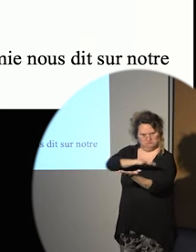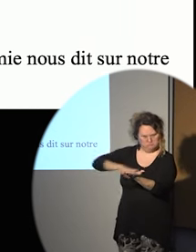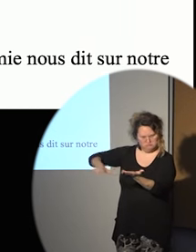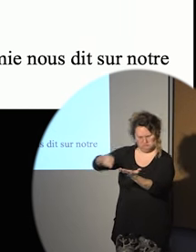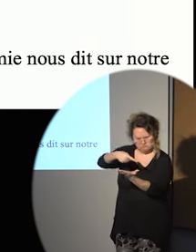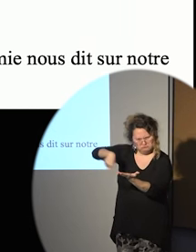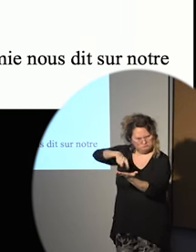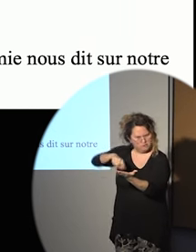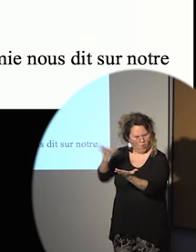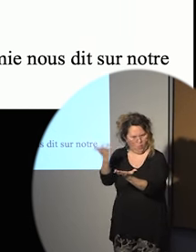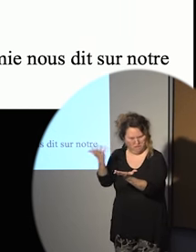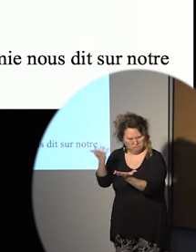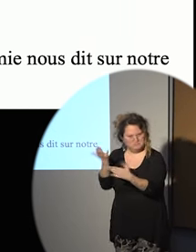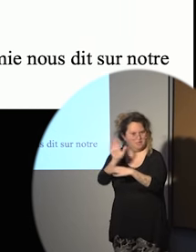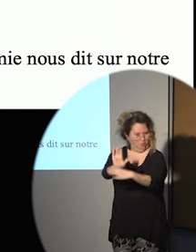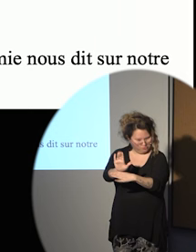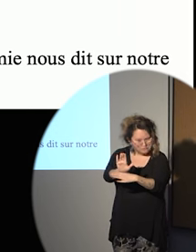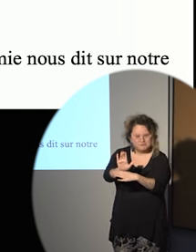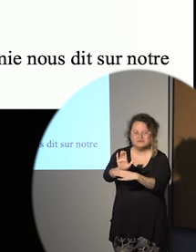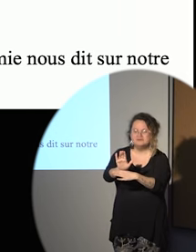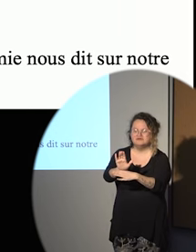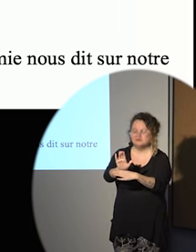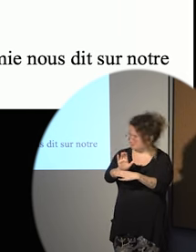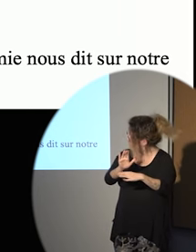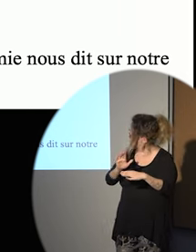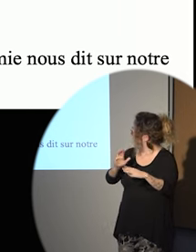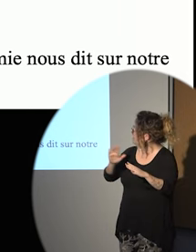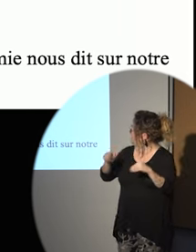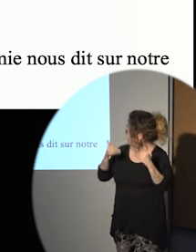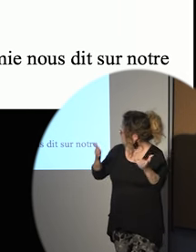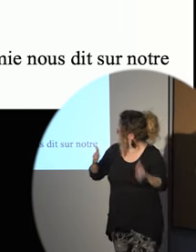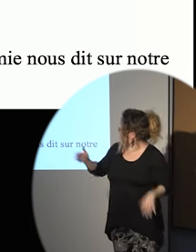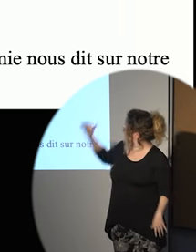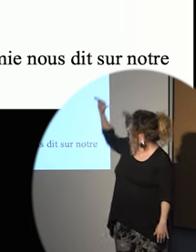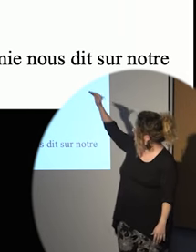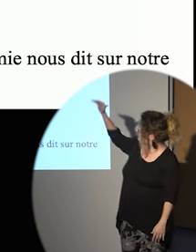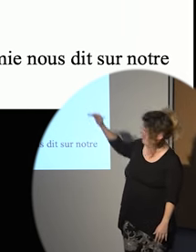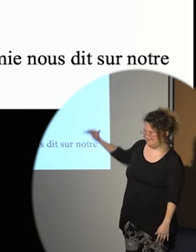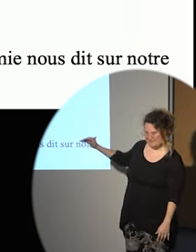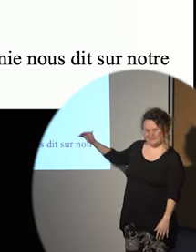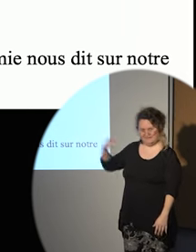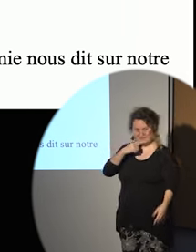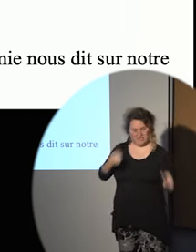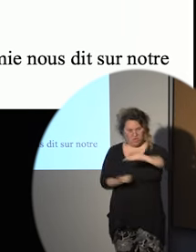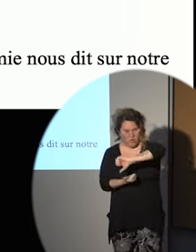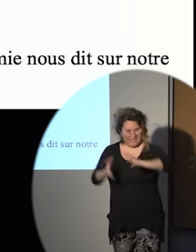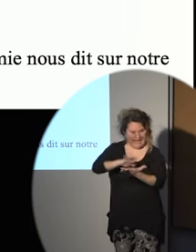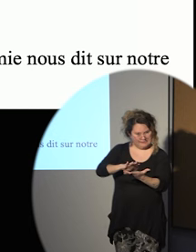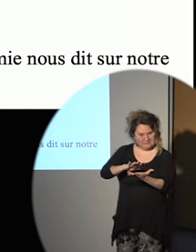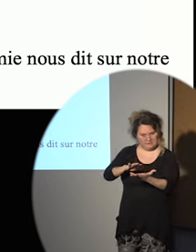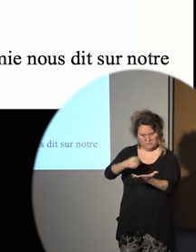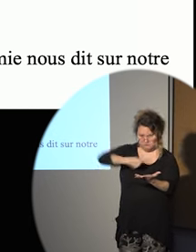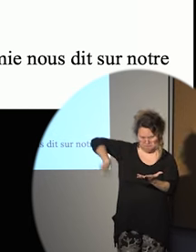Et ensuite, on discutera un petit peu l'histoire de notre propre galaxie. Quel était son passé? Quel sera son